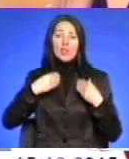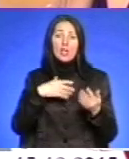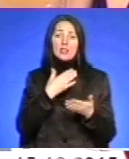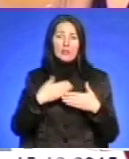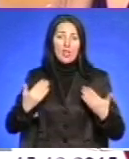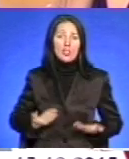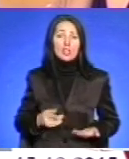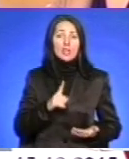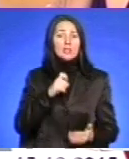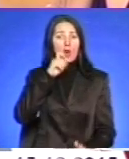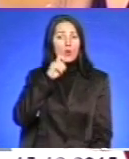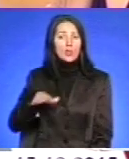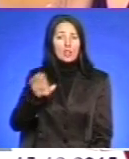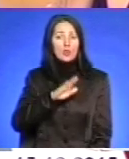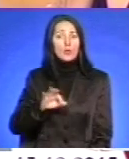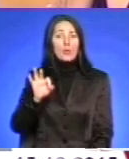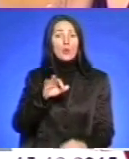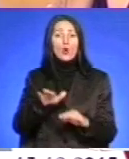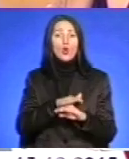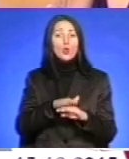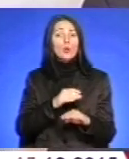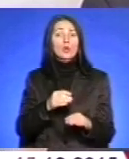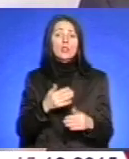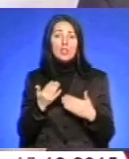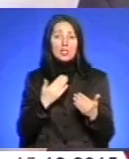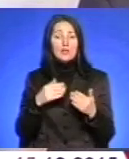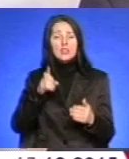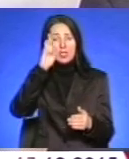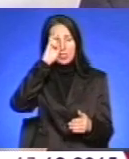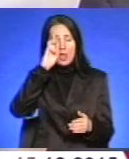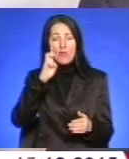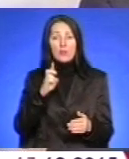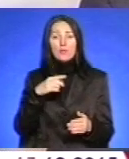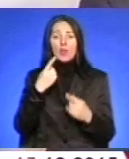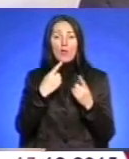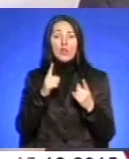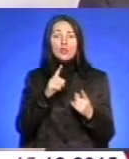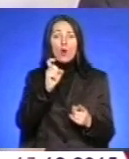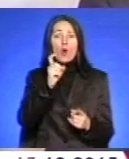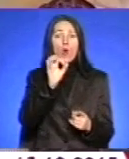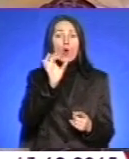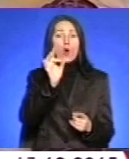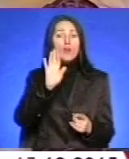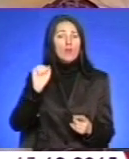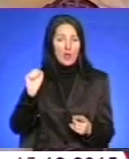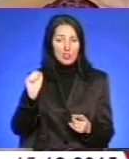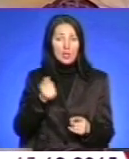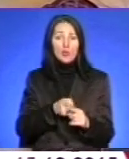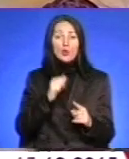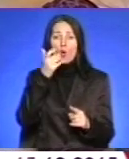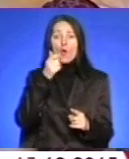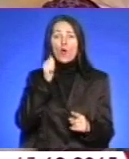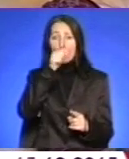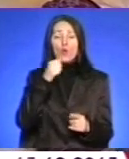Про доброзичливість держави по відношенню до України свідчить і те, що Хорватія цього літа запрошувала 44 дітей-учасників АТО